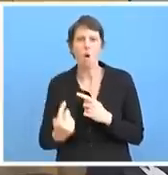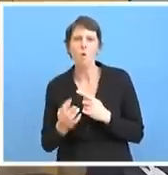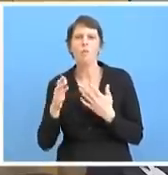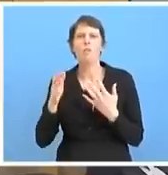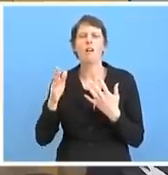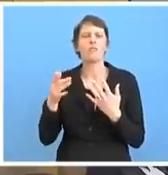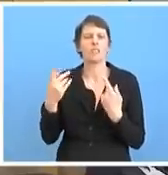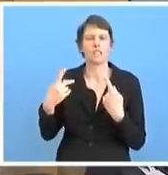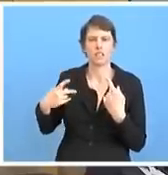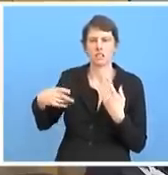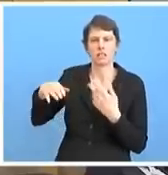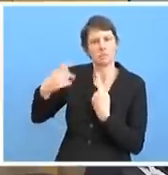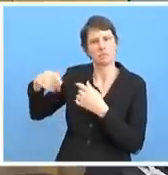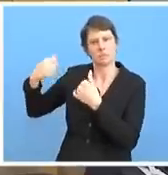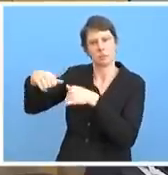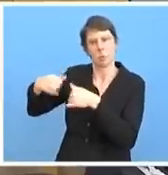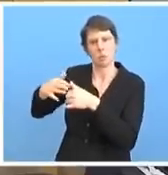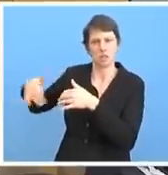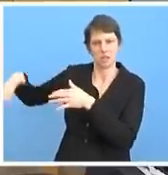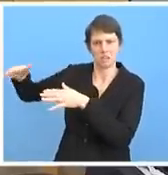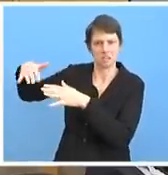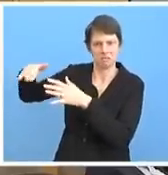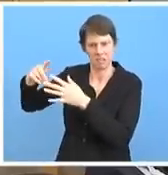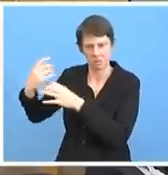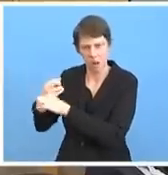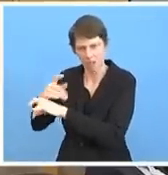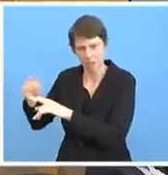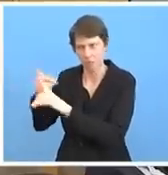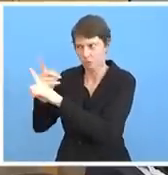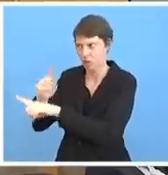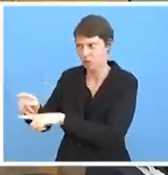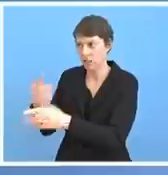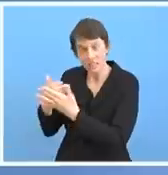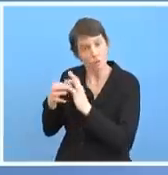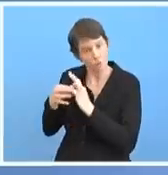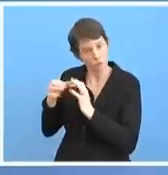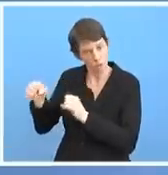umgegangen ist und Taiwan quasi weggedrückt hat. Dazu können Sie ja was sagen.